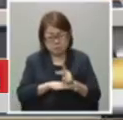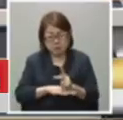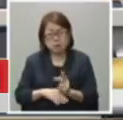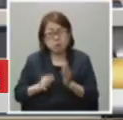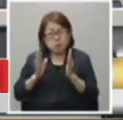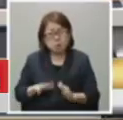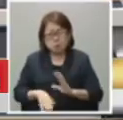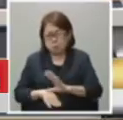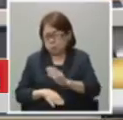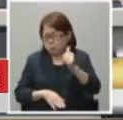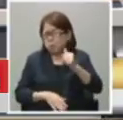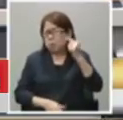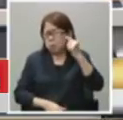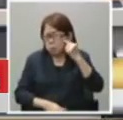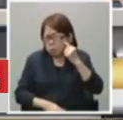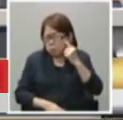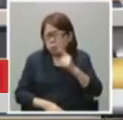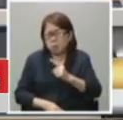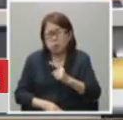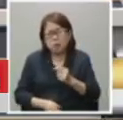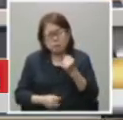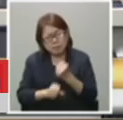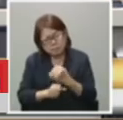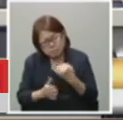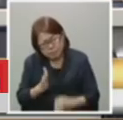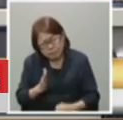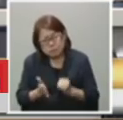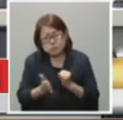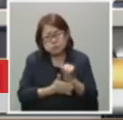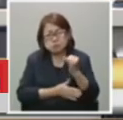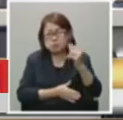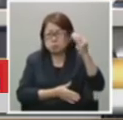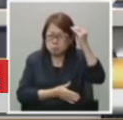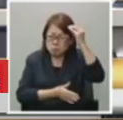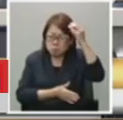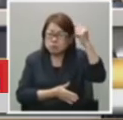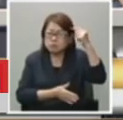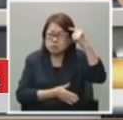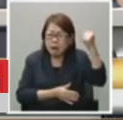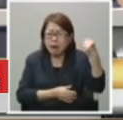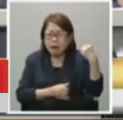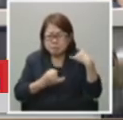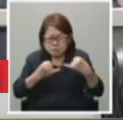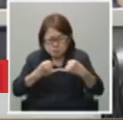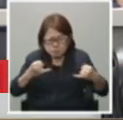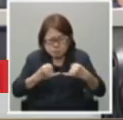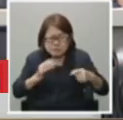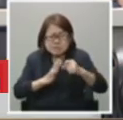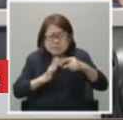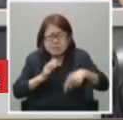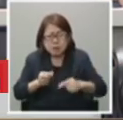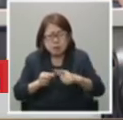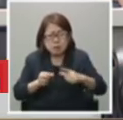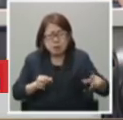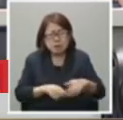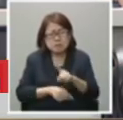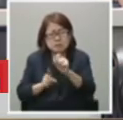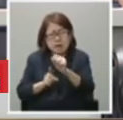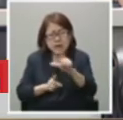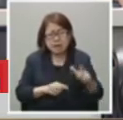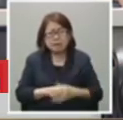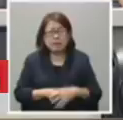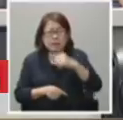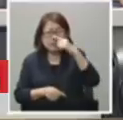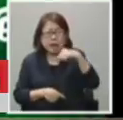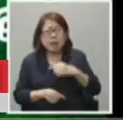รู้จักผิดชอบชั่วดีเพราะมีสมองถึงกว่า 100,000 ล้านเซลล์หาใช่ 86,000 เซลล์ดังที่ผู้นำประเทศไท